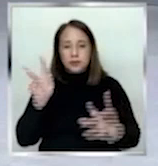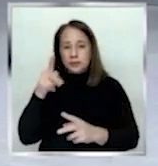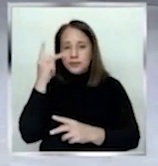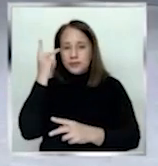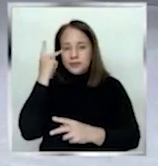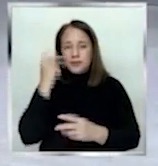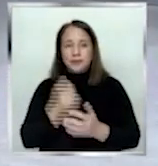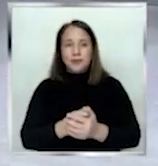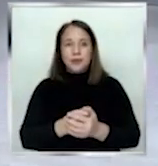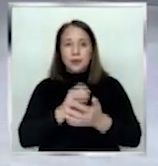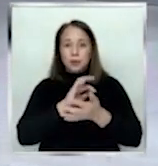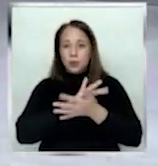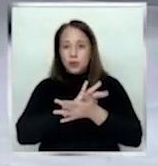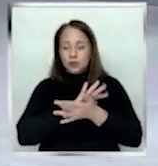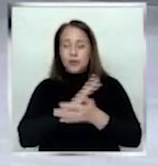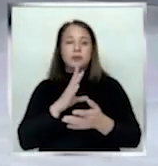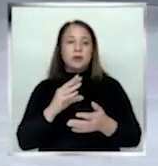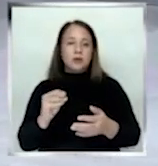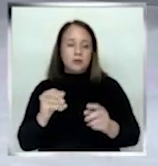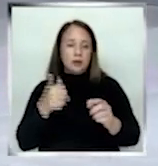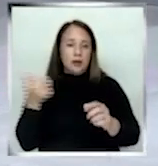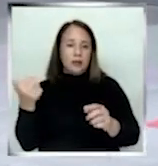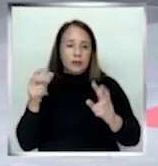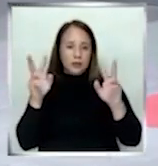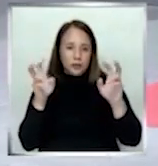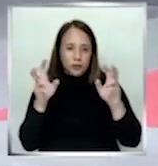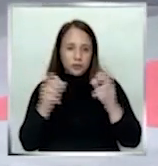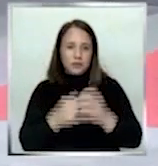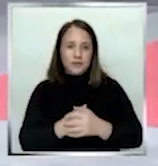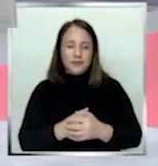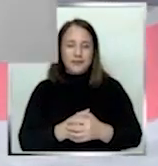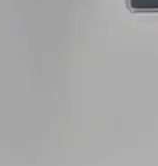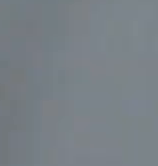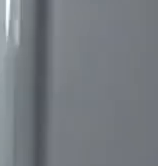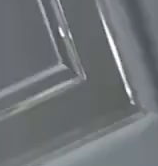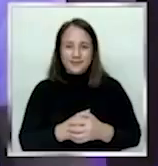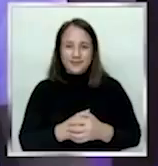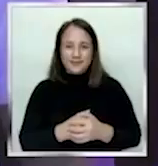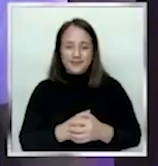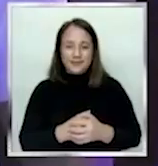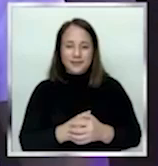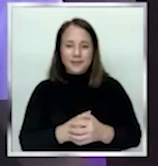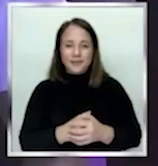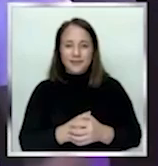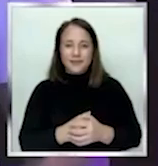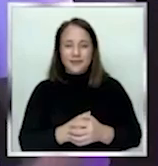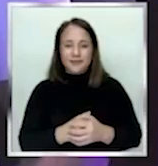COVID pandemic at iba pang mga issue. Nakatutok si Rafi Tima.